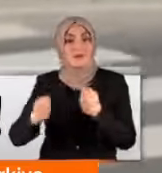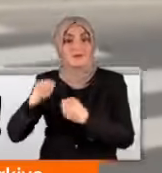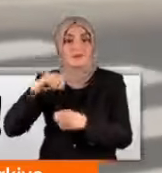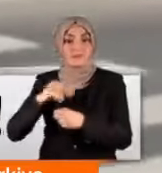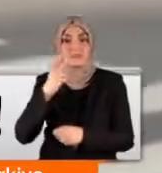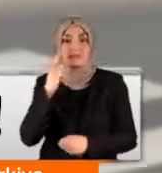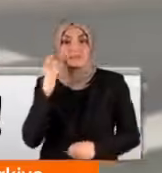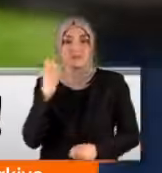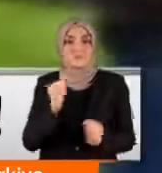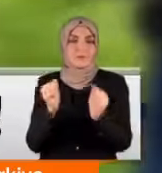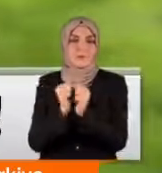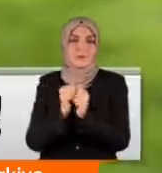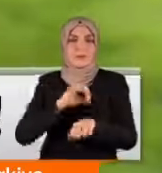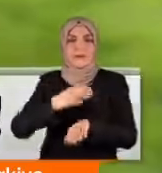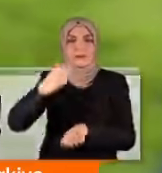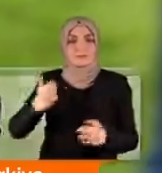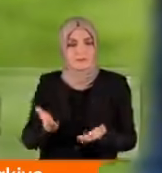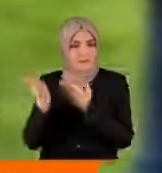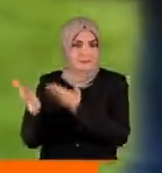birlikte hastaneye kaldırıldılar